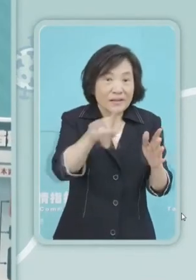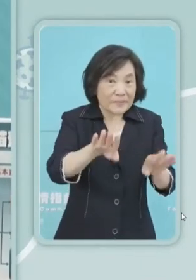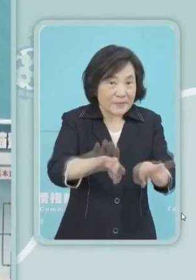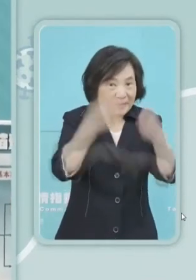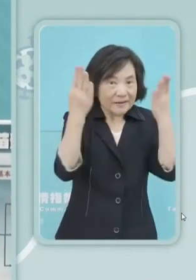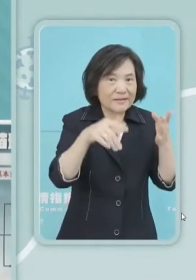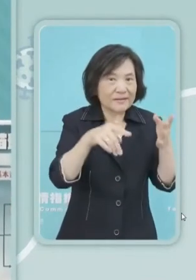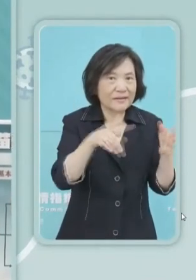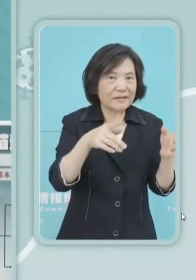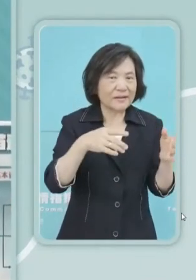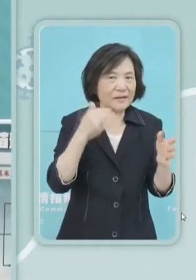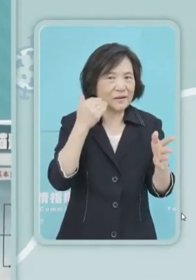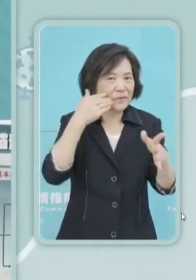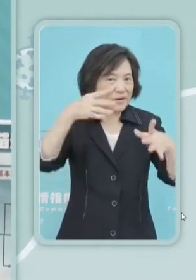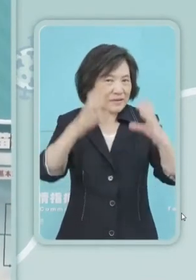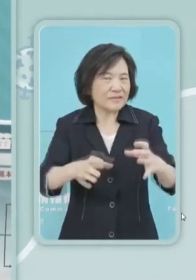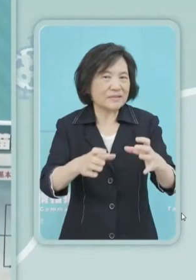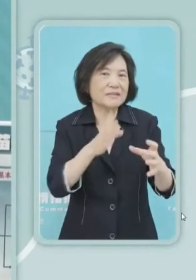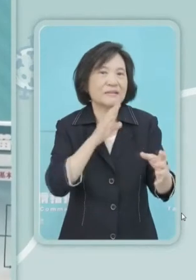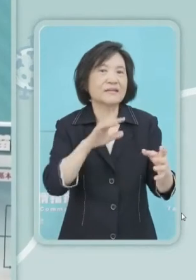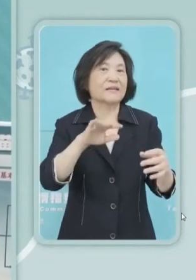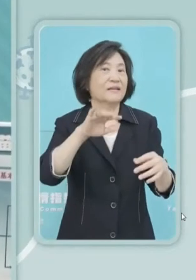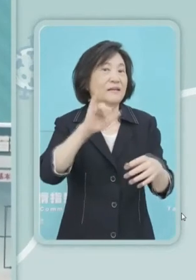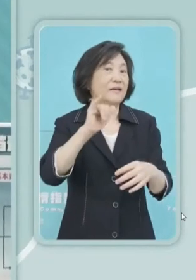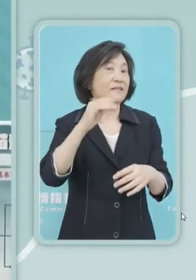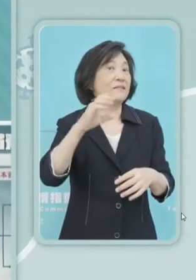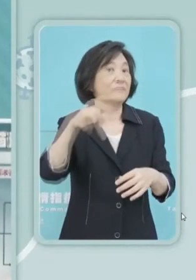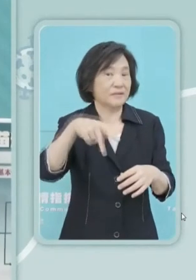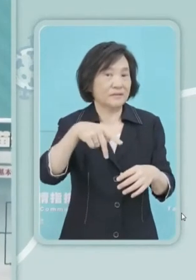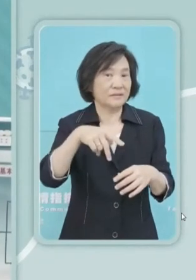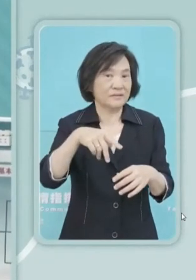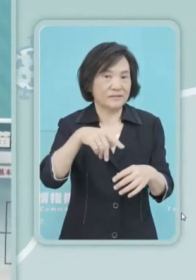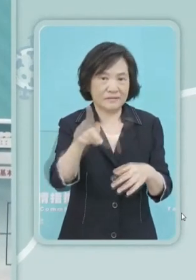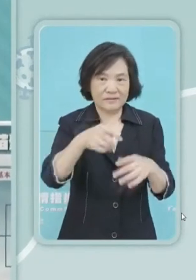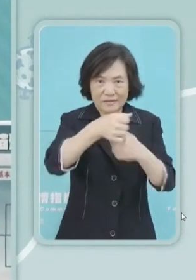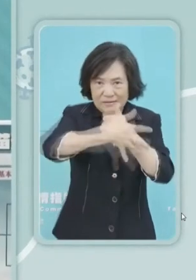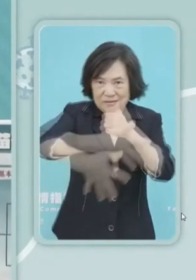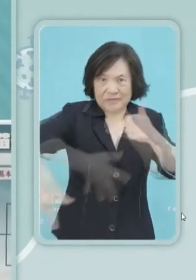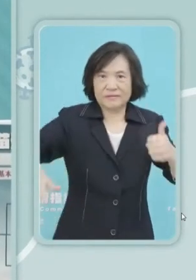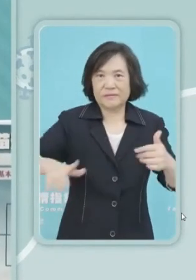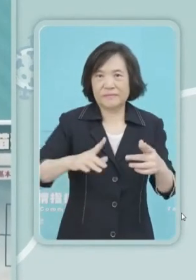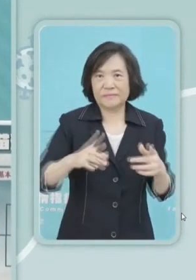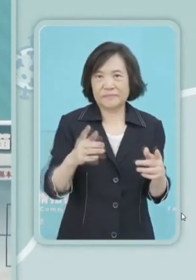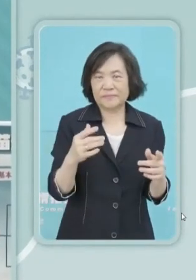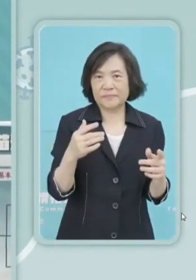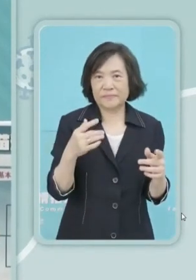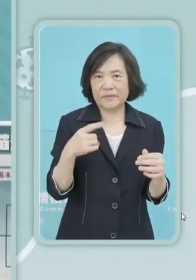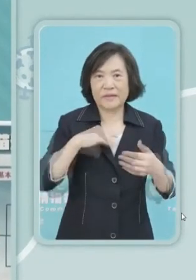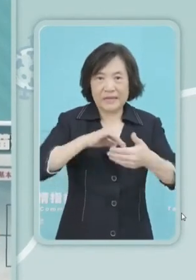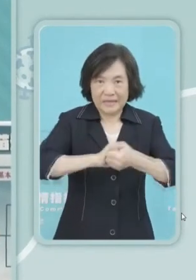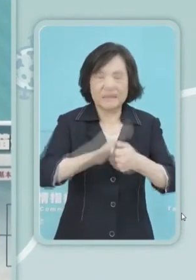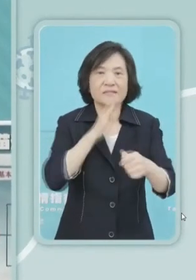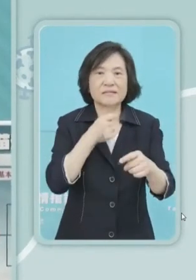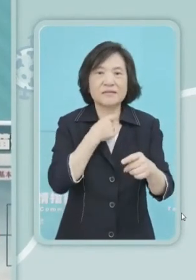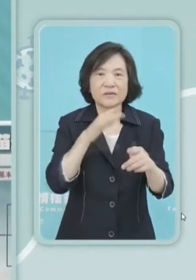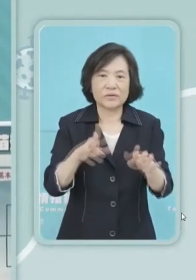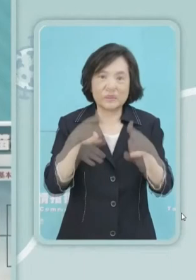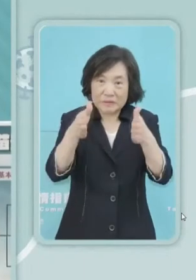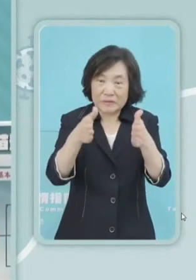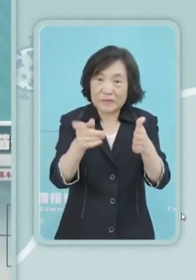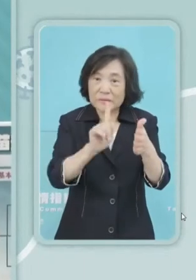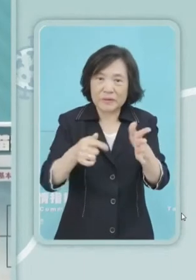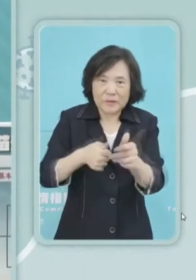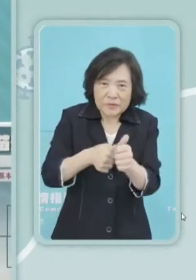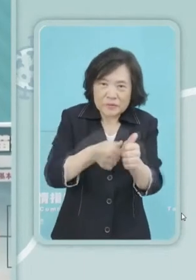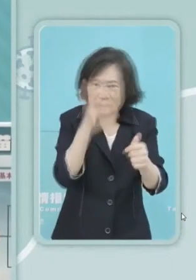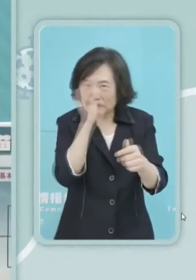道，我们就知道要建立一个 ICT 系统，你知道，自动性系统最重要就是要建立一个 identification， 就是那